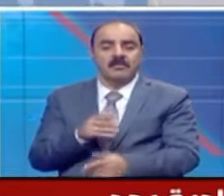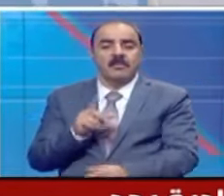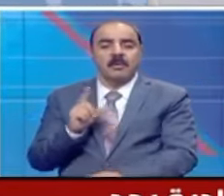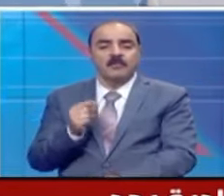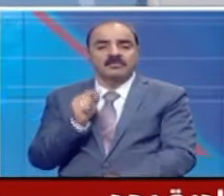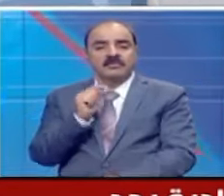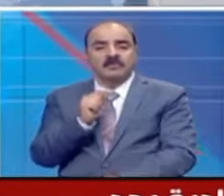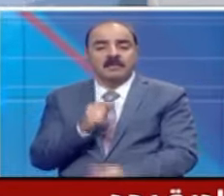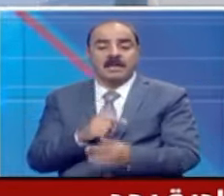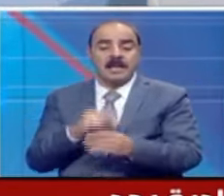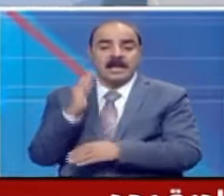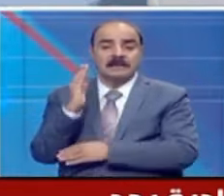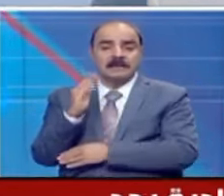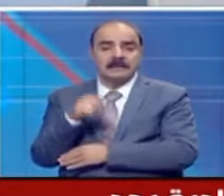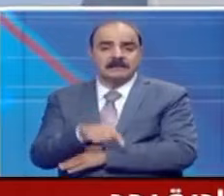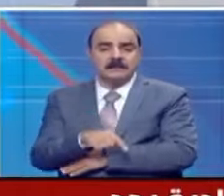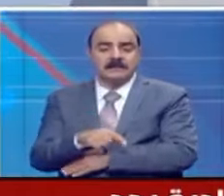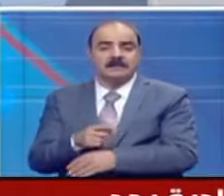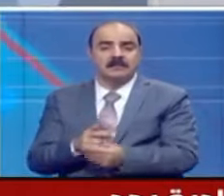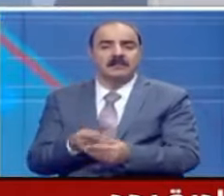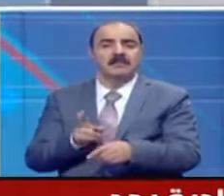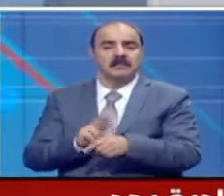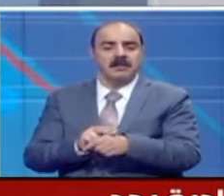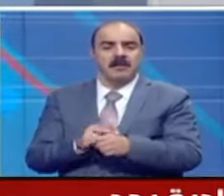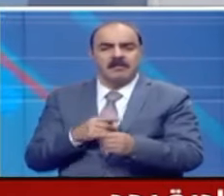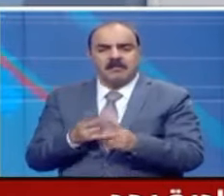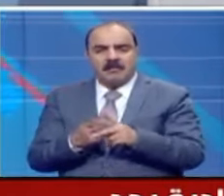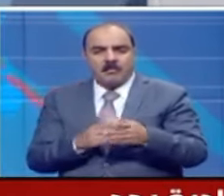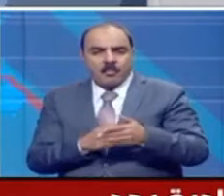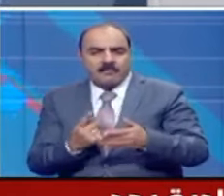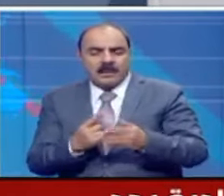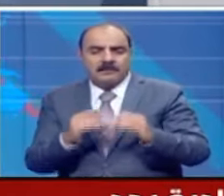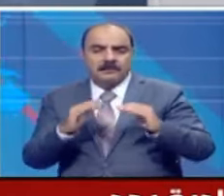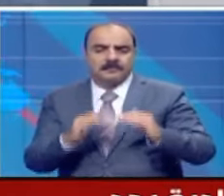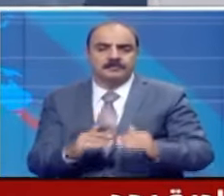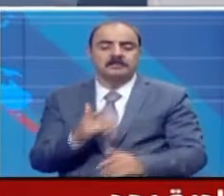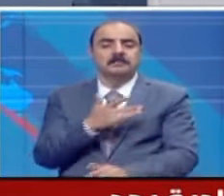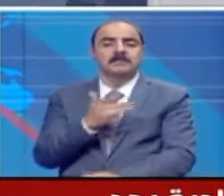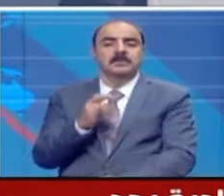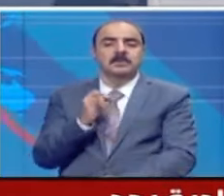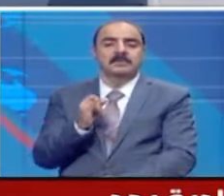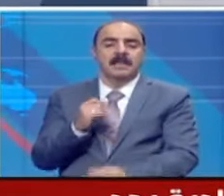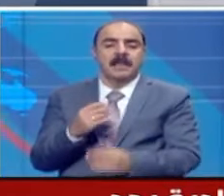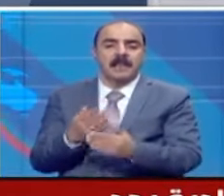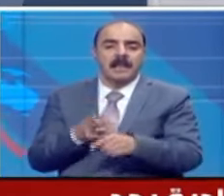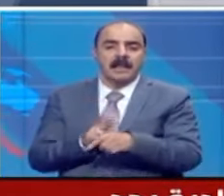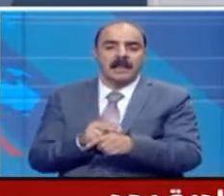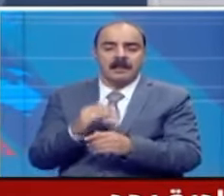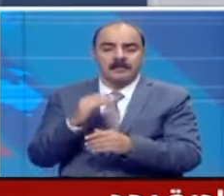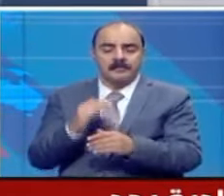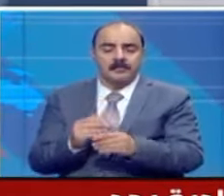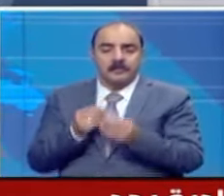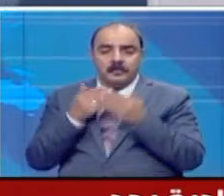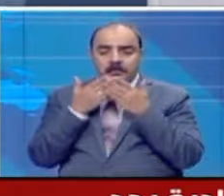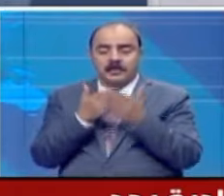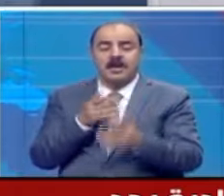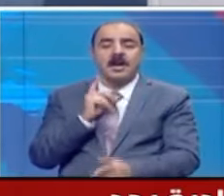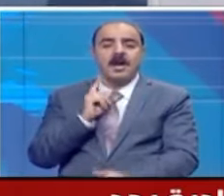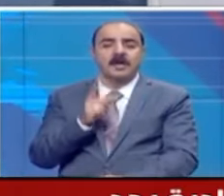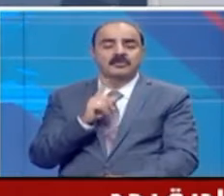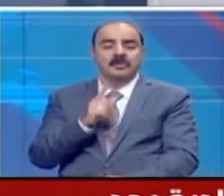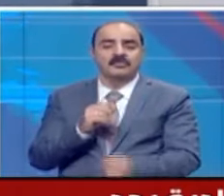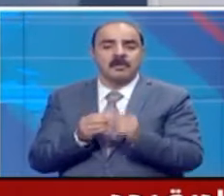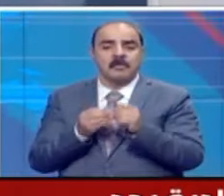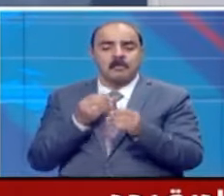الوظيفي، 15% من الأجر الأساسي لغير المخاطبين، وبحد أدنى 150 جنيه وتكلفة إجمالية